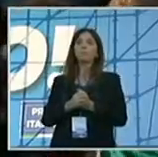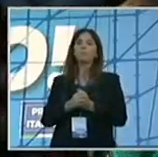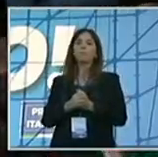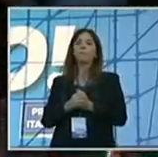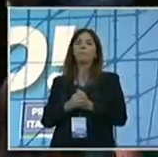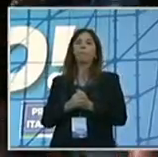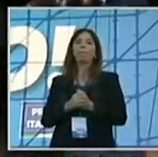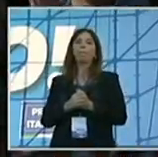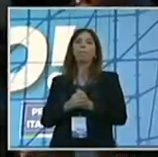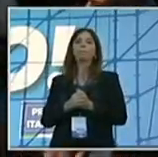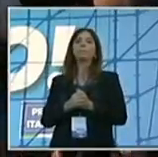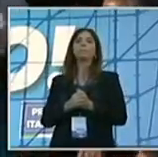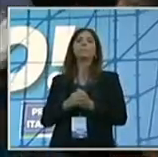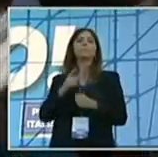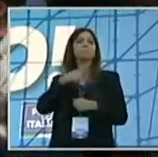E faremo